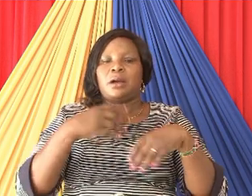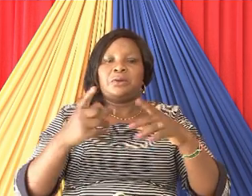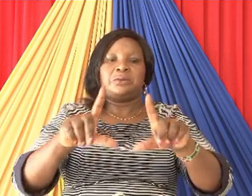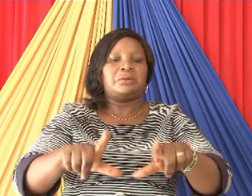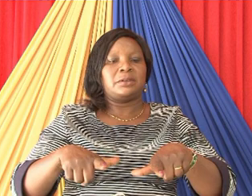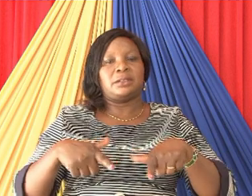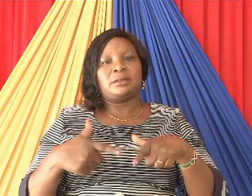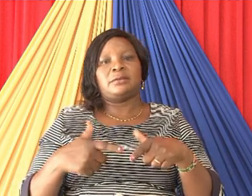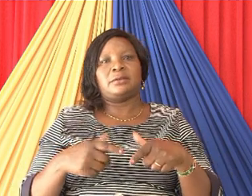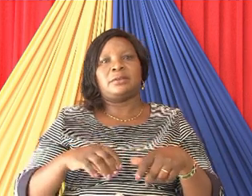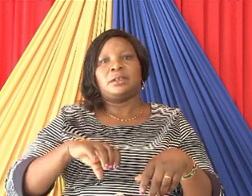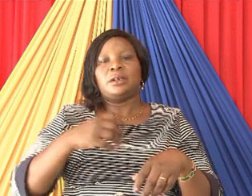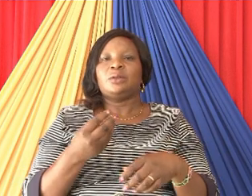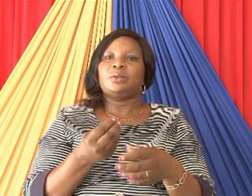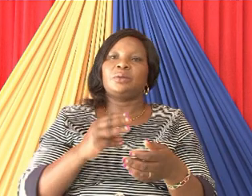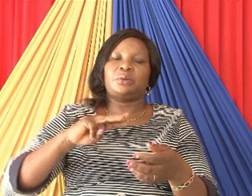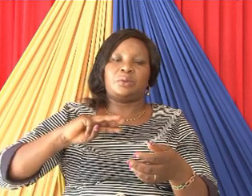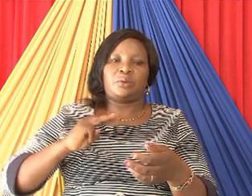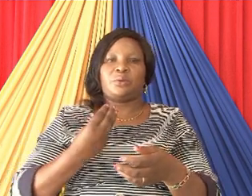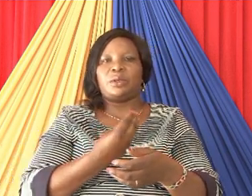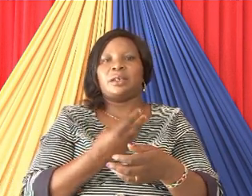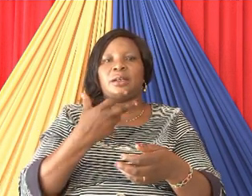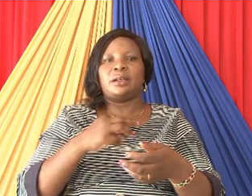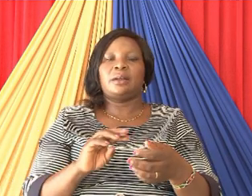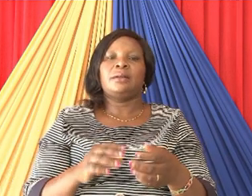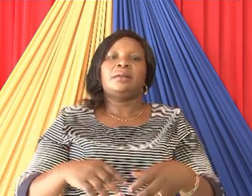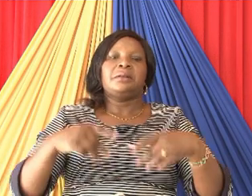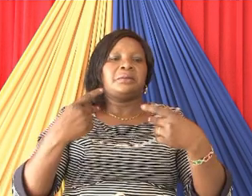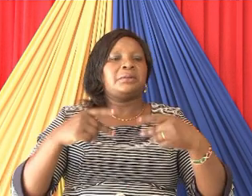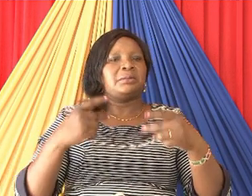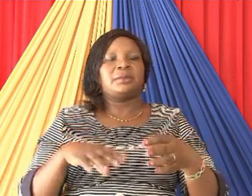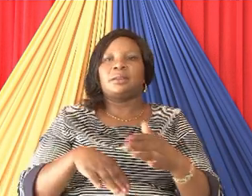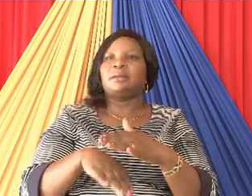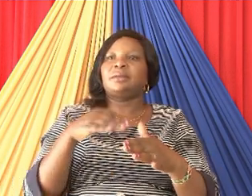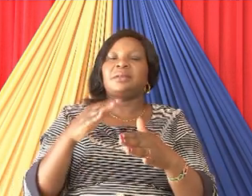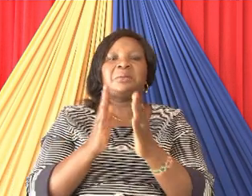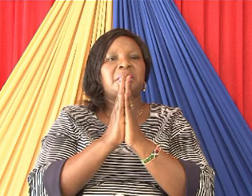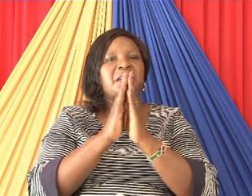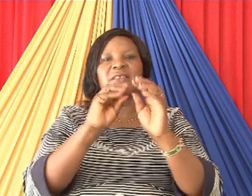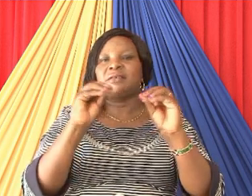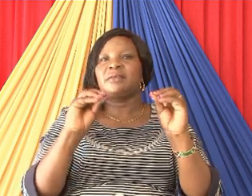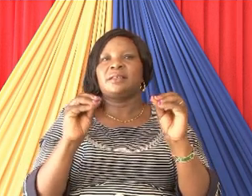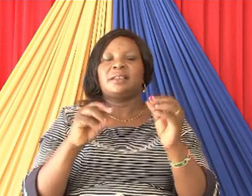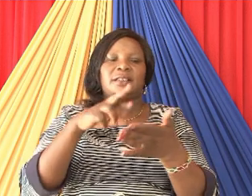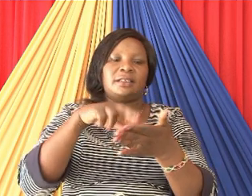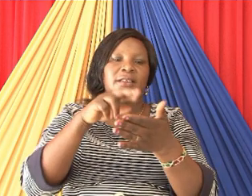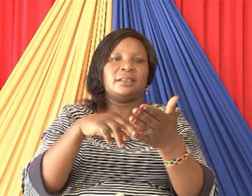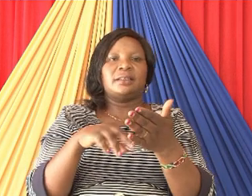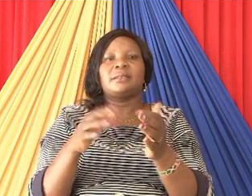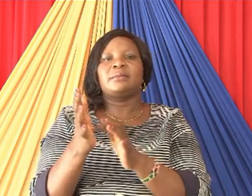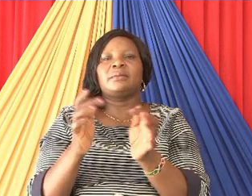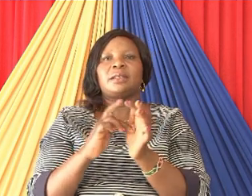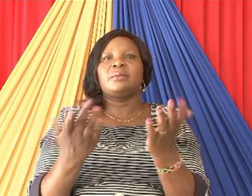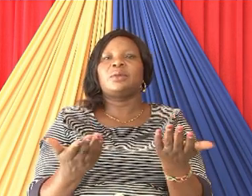are going to drink. Wao hawana shughuli sana na mambo ya Mungu, hata hawaombi, hawasomi neno,